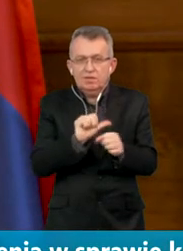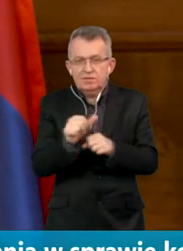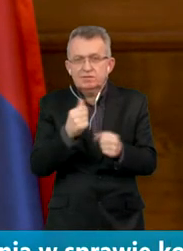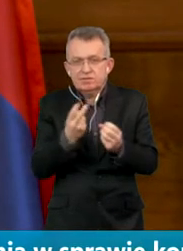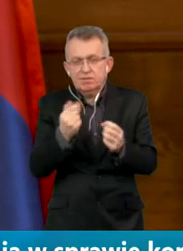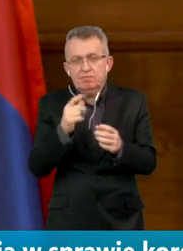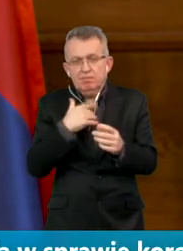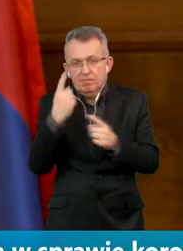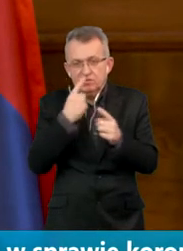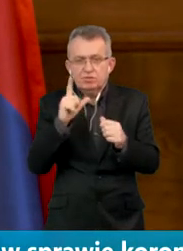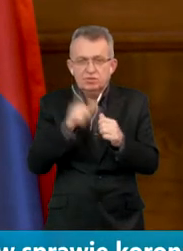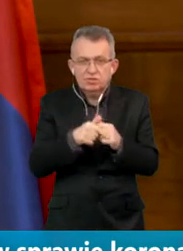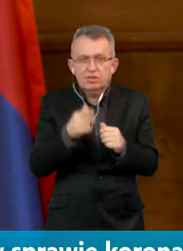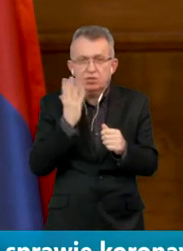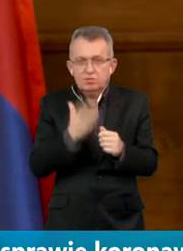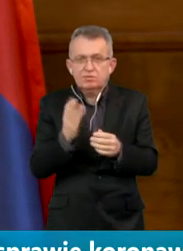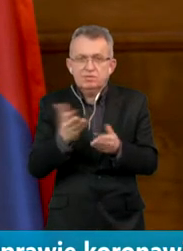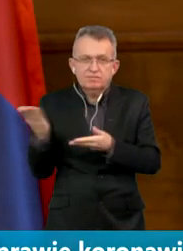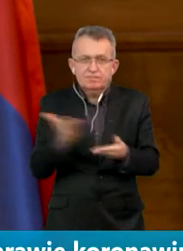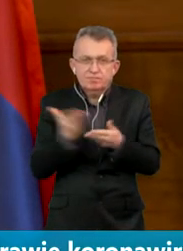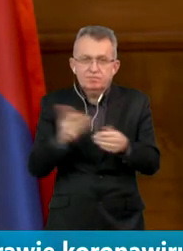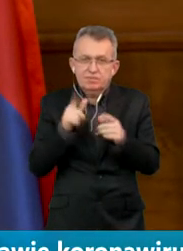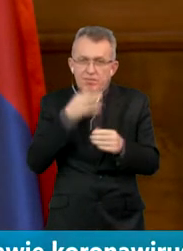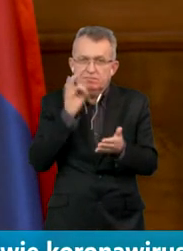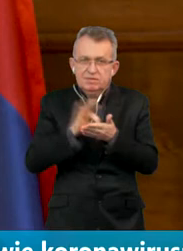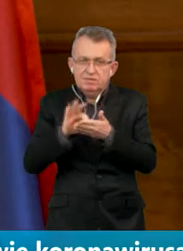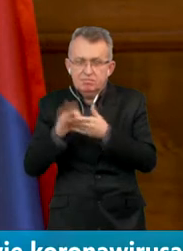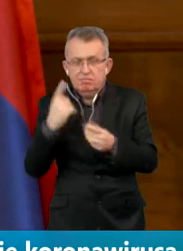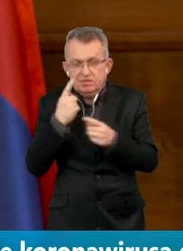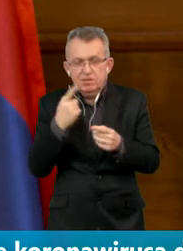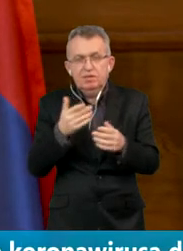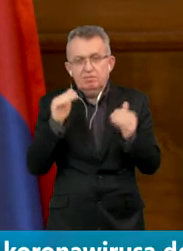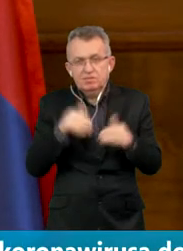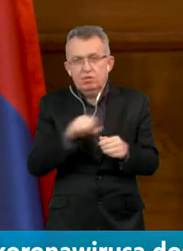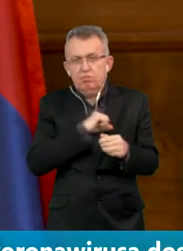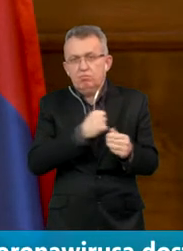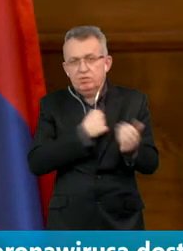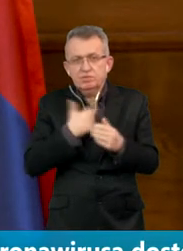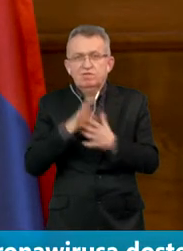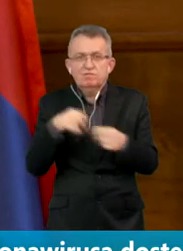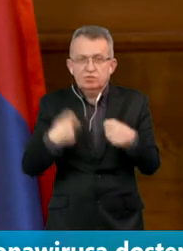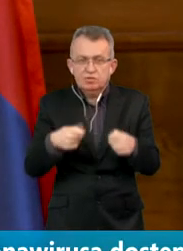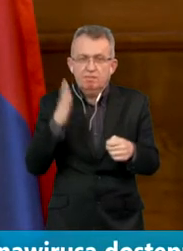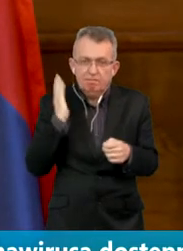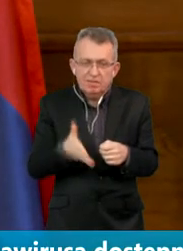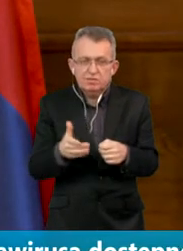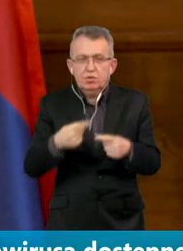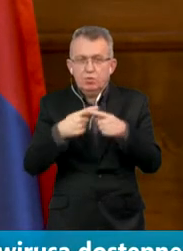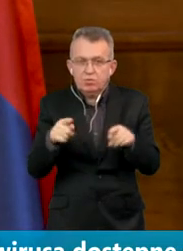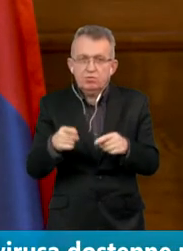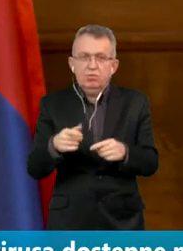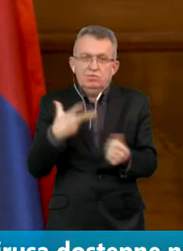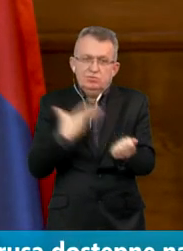i mam nadzieję, że te dostawy będą bardziej regularne do naszego kraju i również w Szczecinie będziemy mogli w krótkim czasie